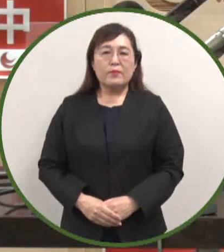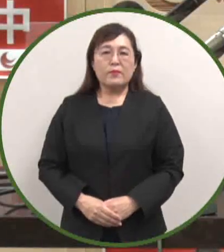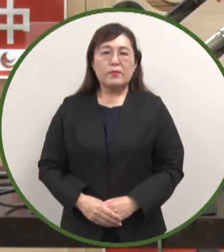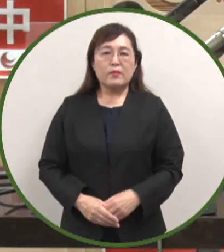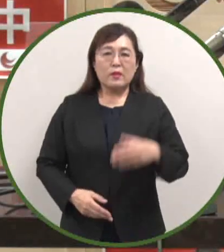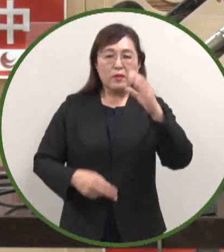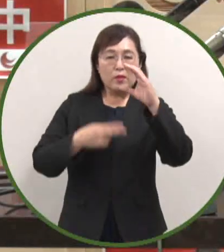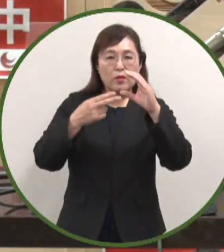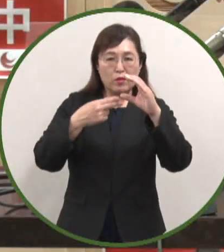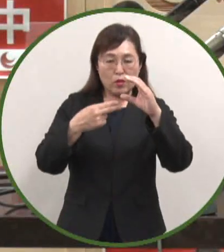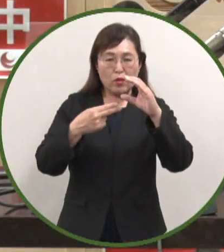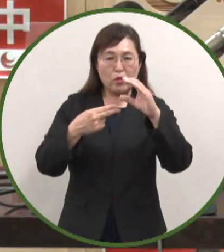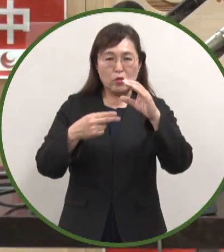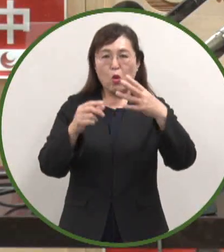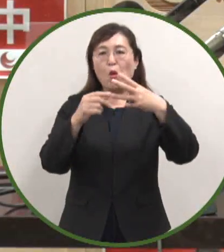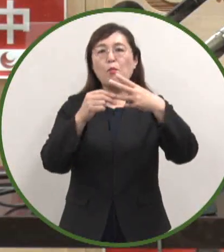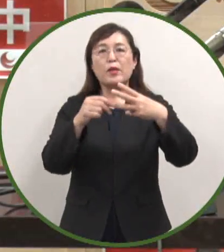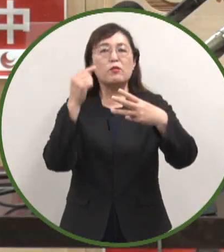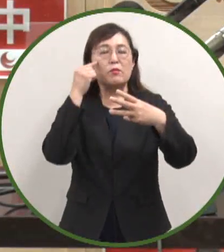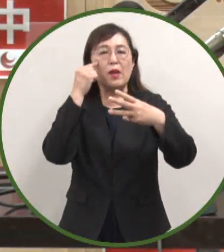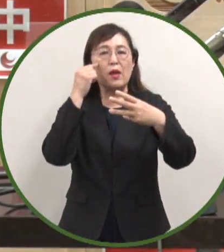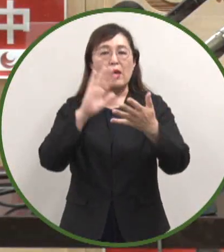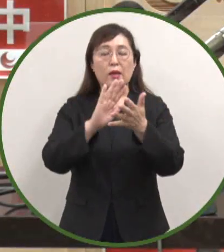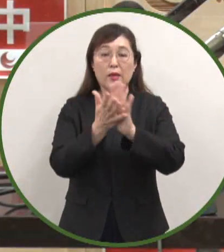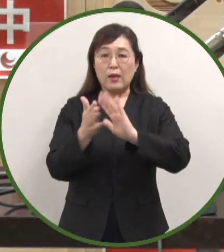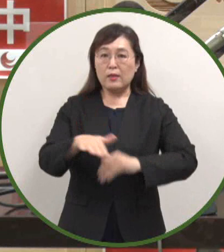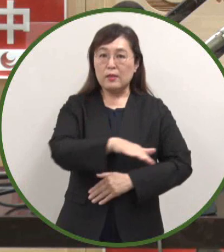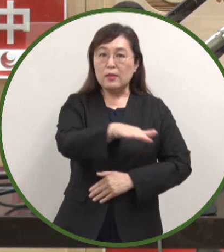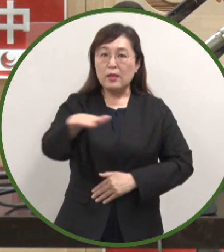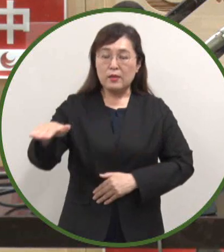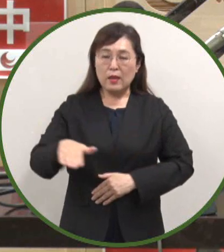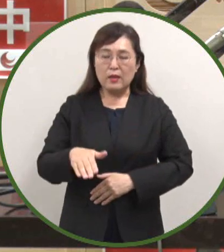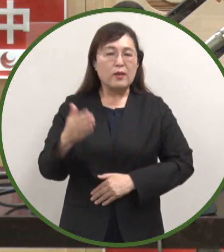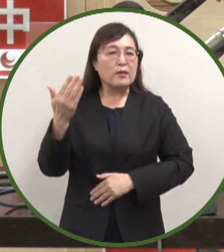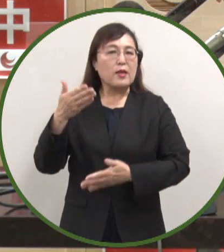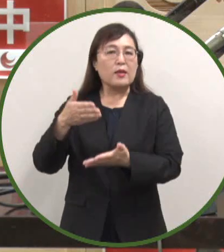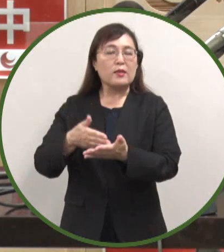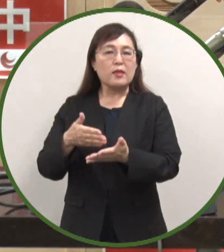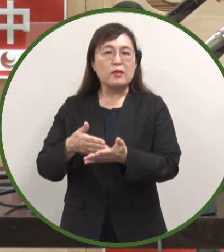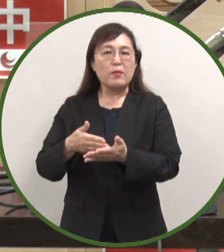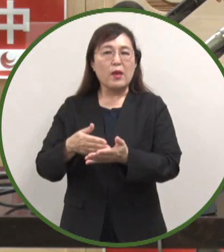飲食店の最後が広島県内全域で先ほどの